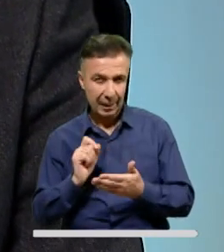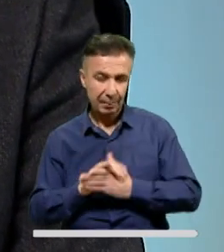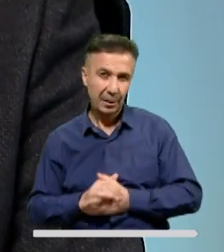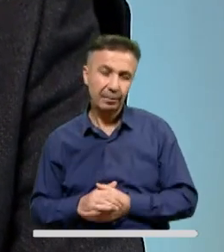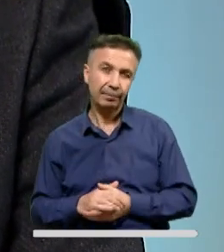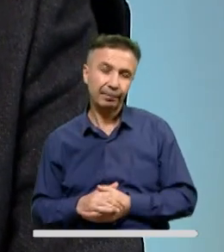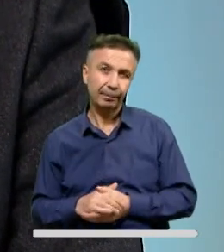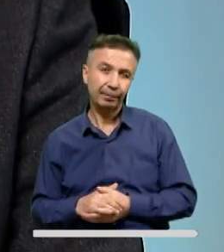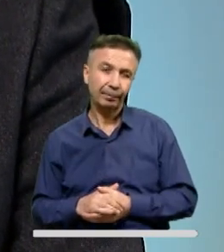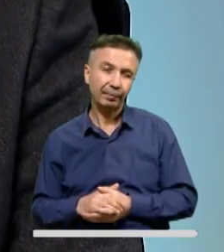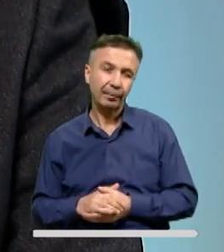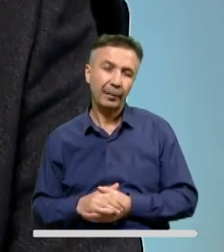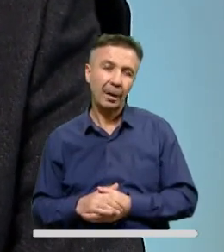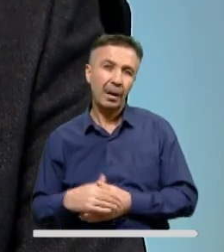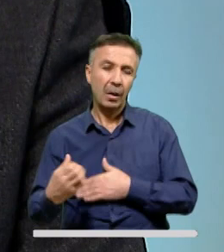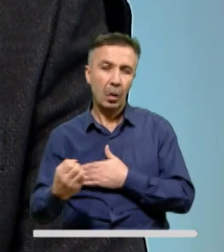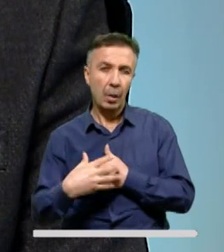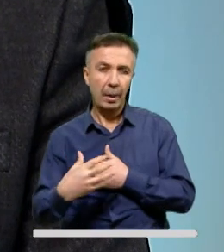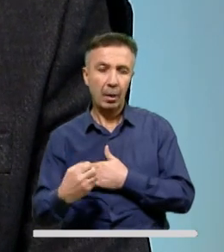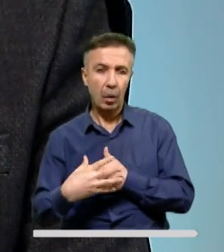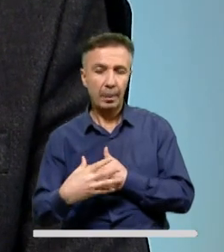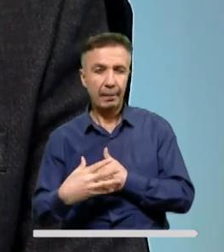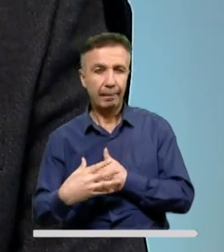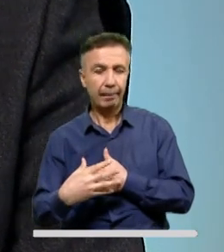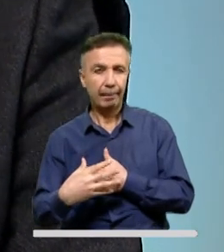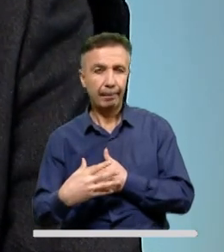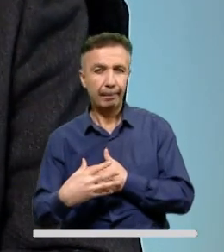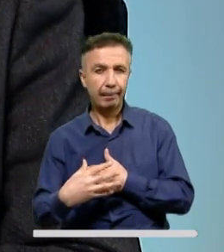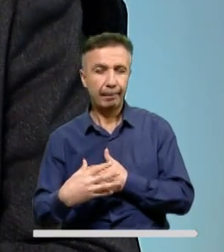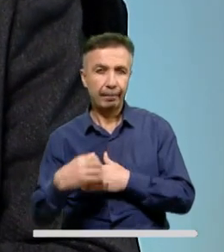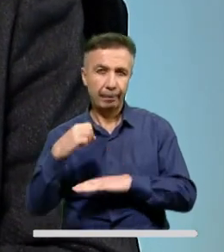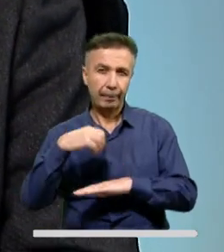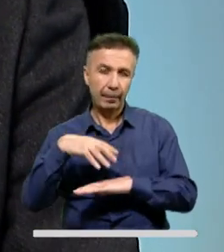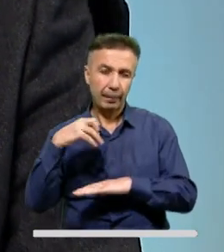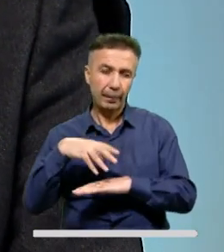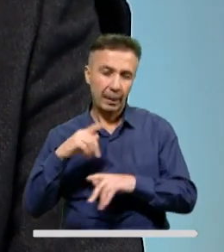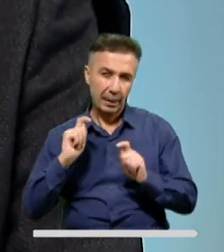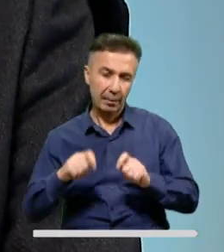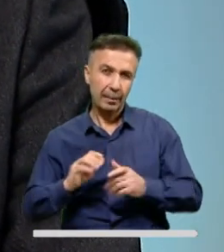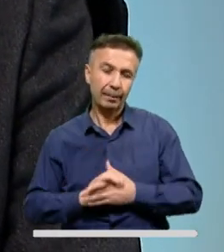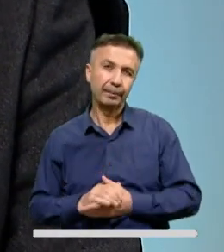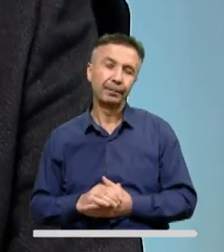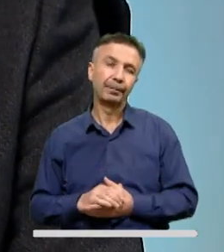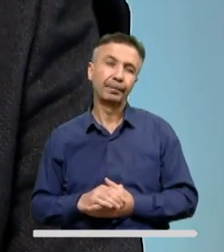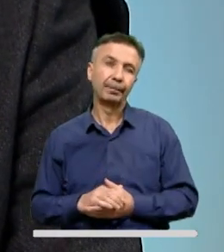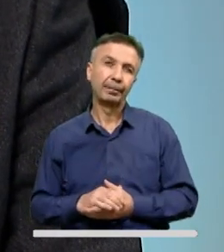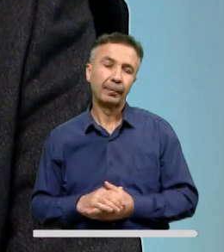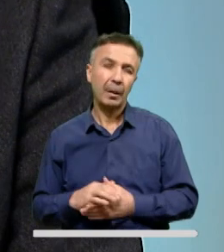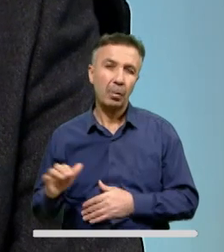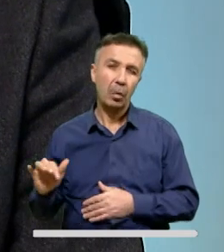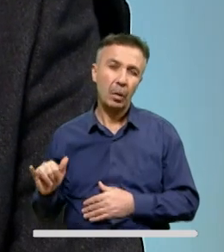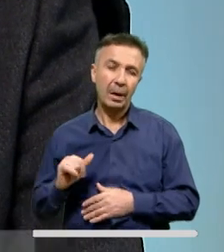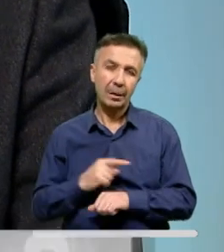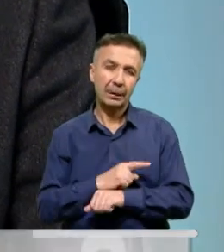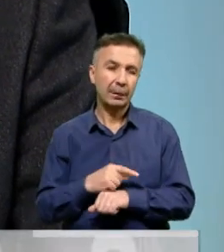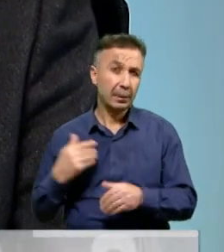değil, kopya etmek. Yani sanki fotokopi makinesine. Yani o dönemki tabiri caizse evet, fotokopi. Fotokopi. Yani bu yakın zamana kadar